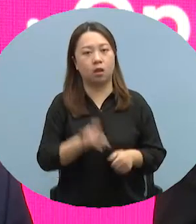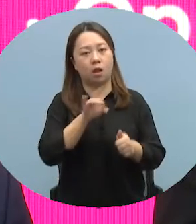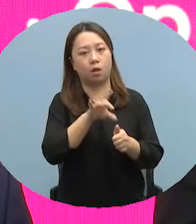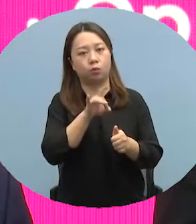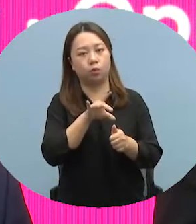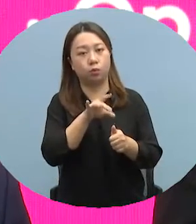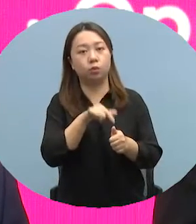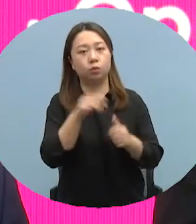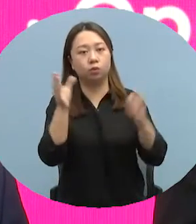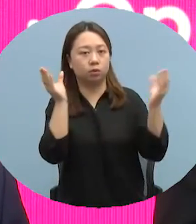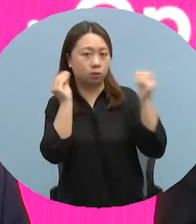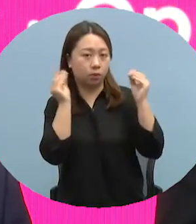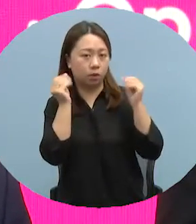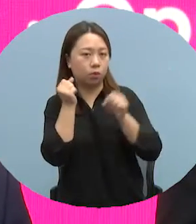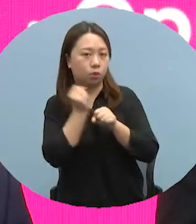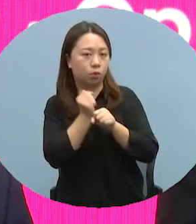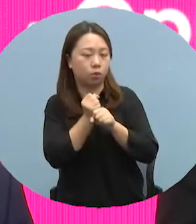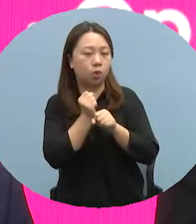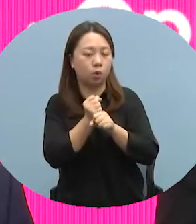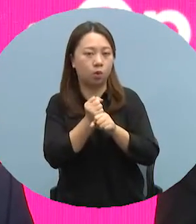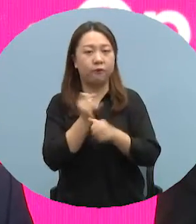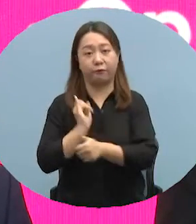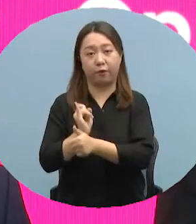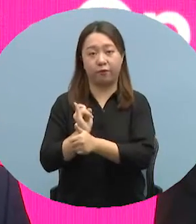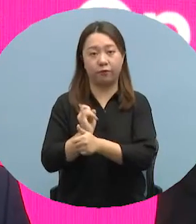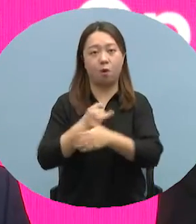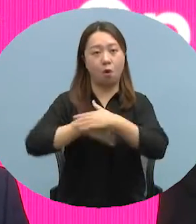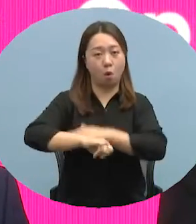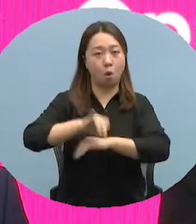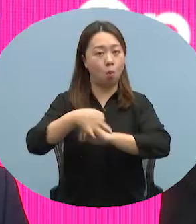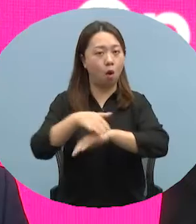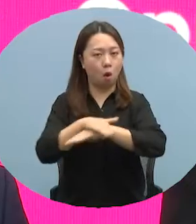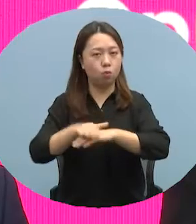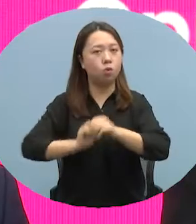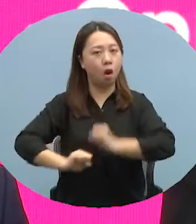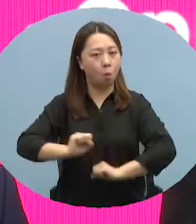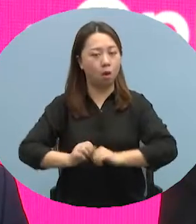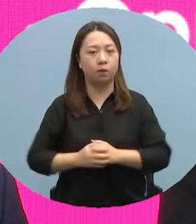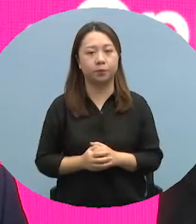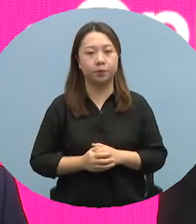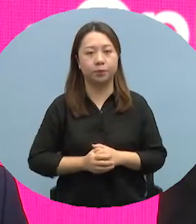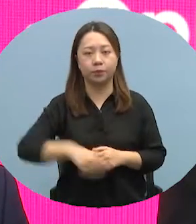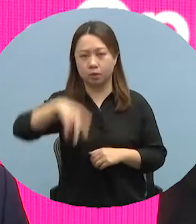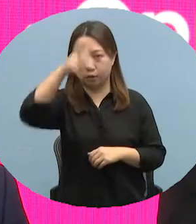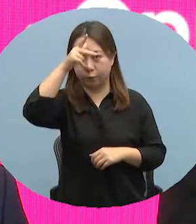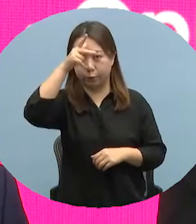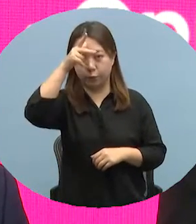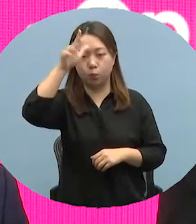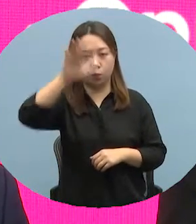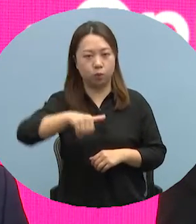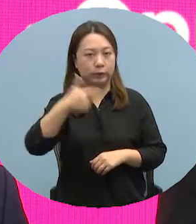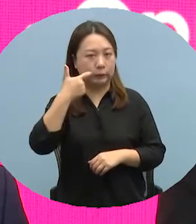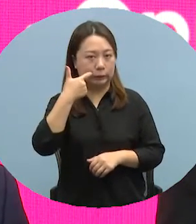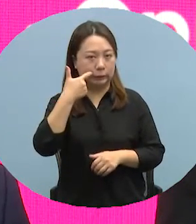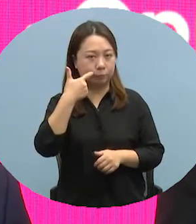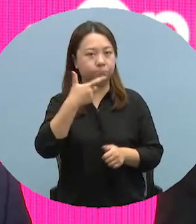具去犯法，去做危害國家安全的行為，特區政府會嚴厲